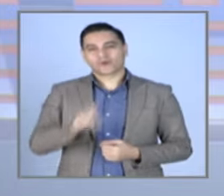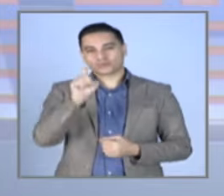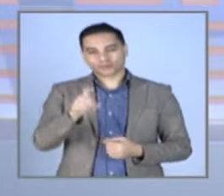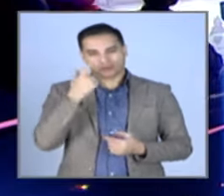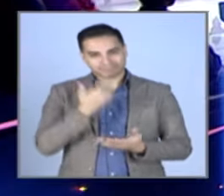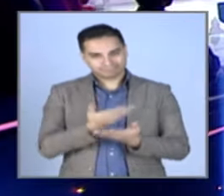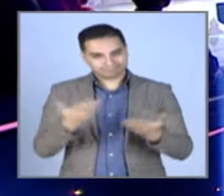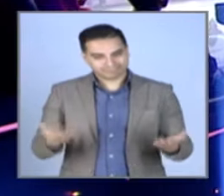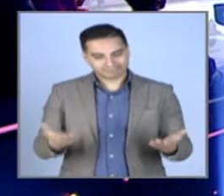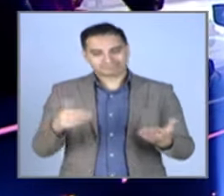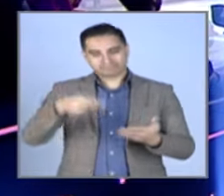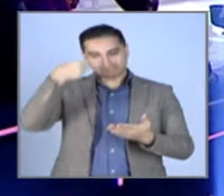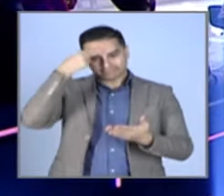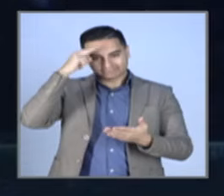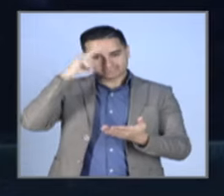والسؤال هو